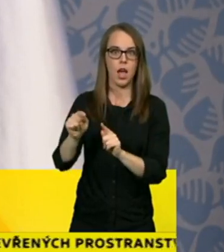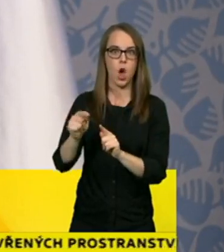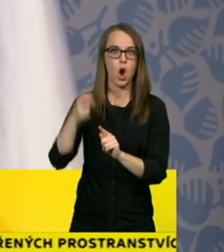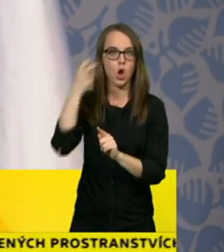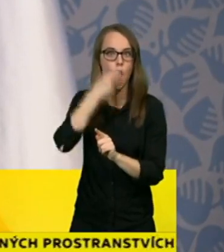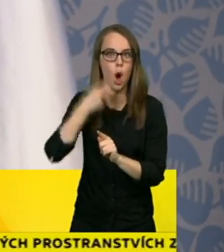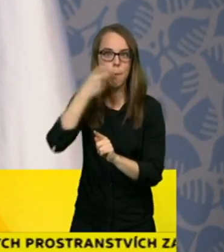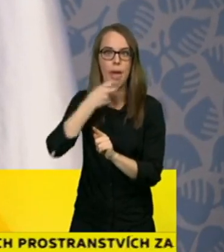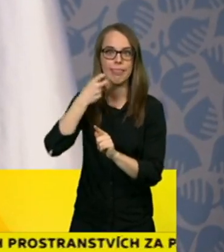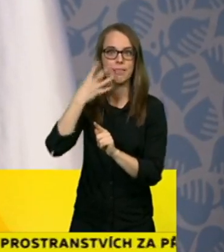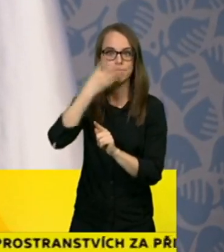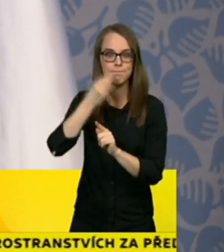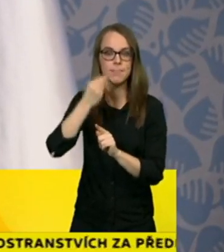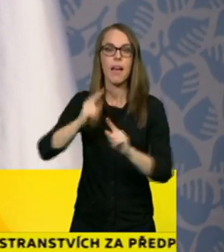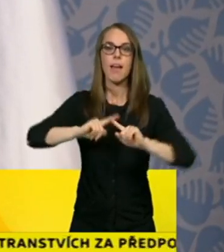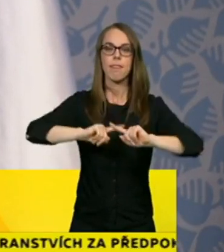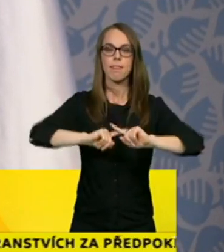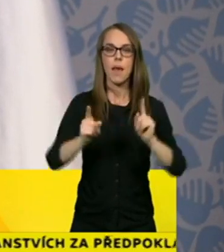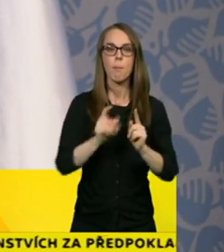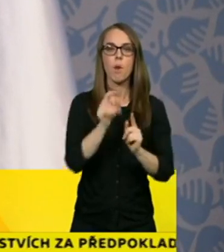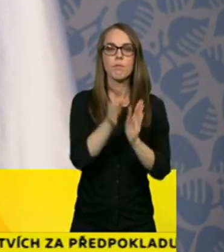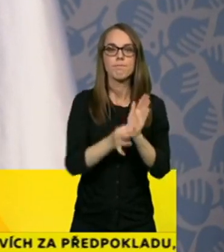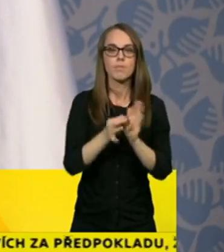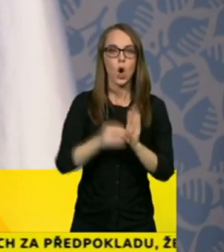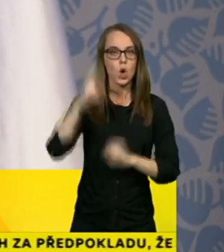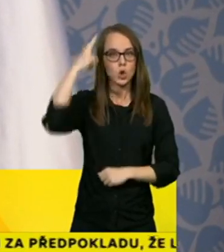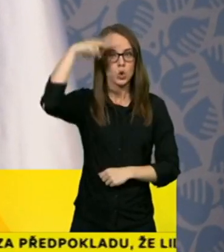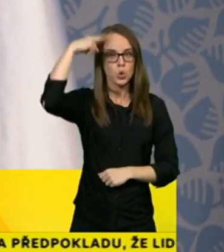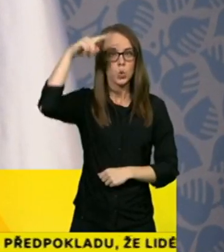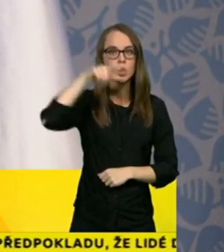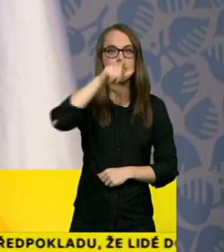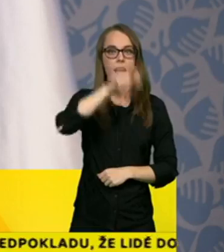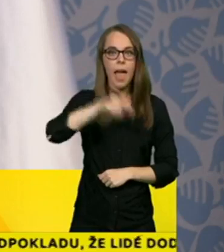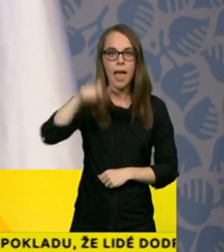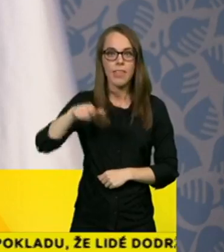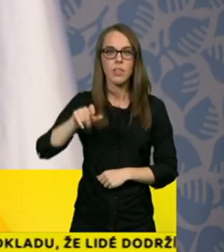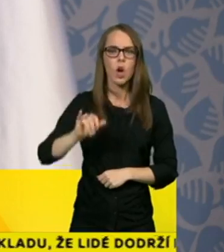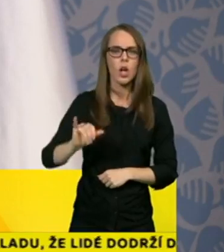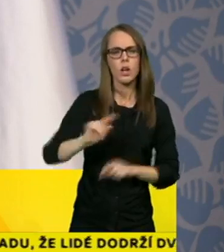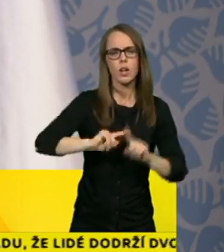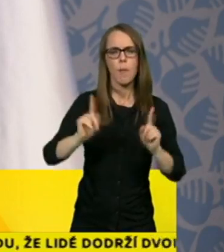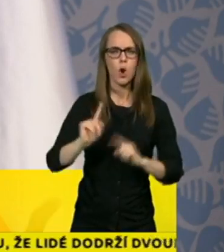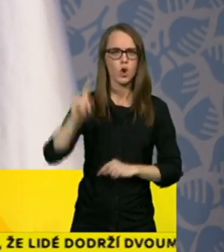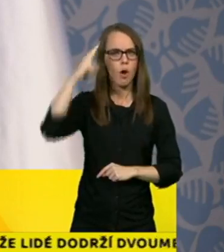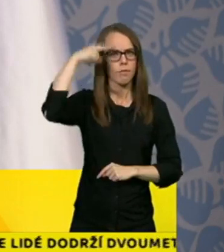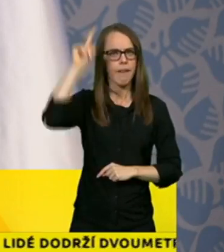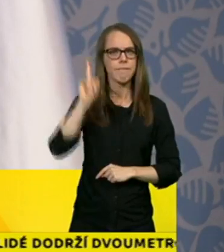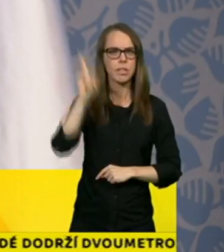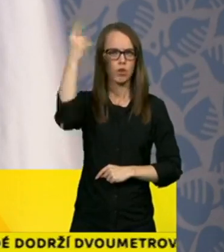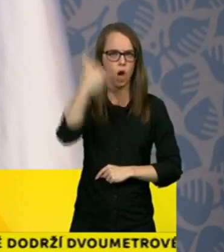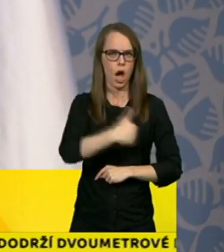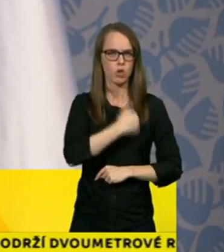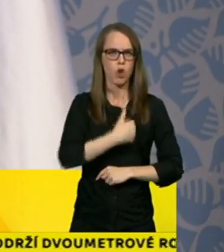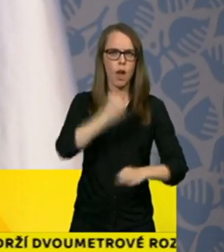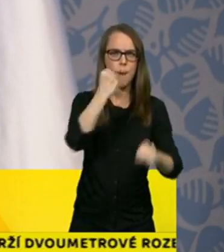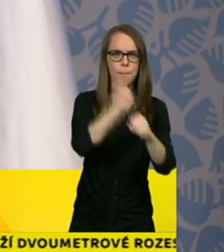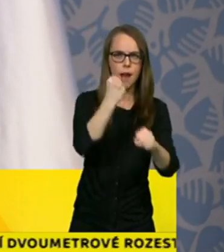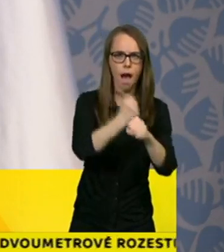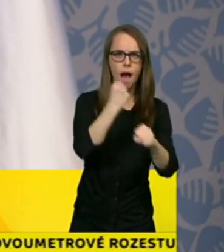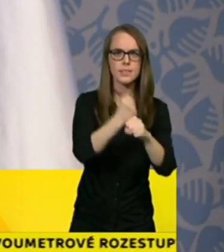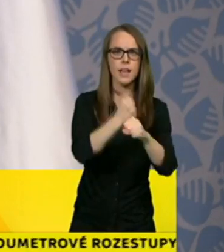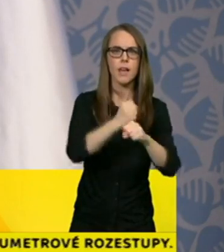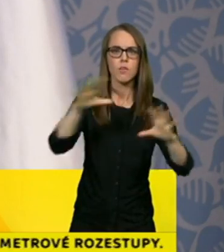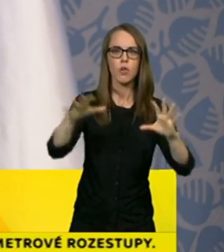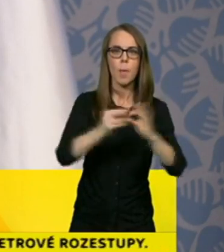A dále se to týká studentů nebo účastníků přijímacího řízení, akademických pracovníků nebo členů zkušebních komisí pro státní